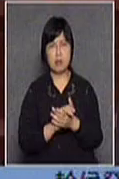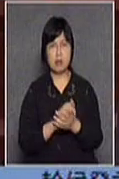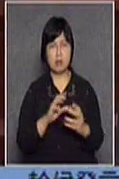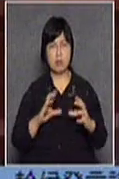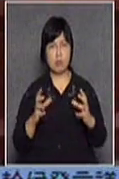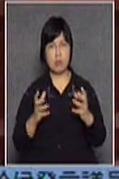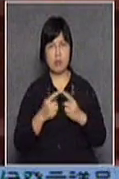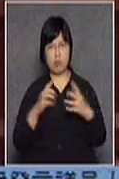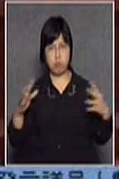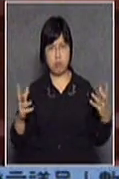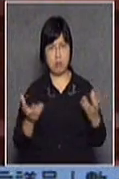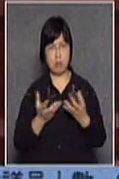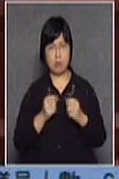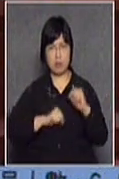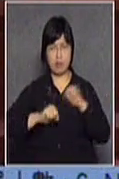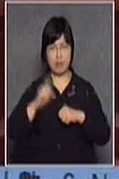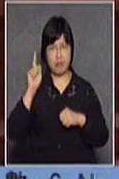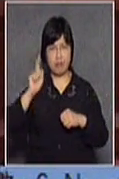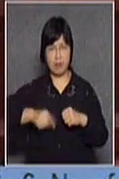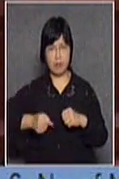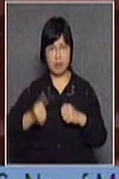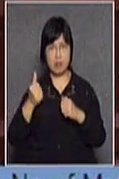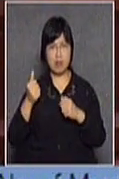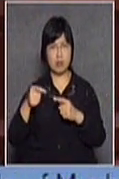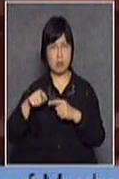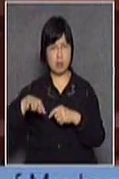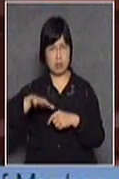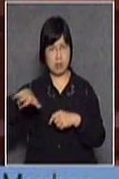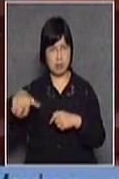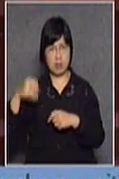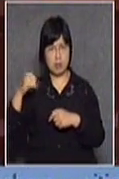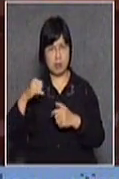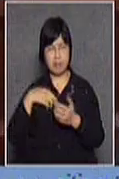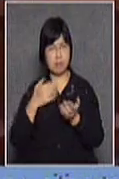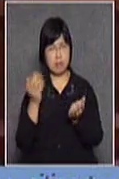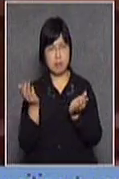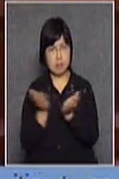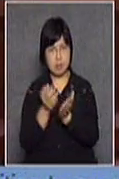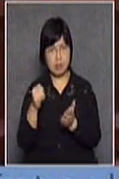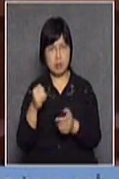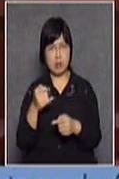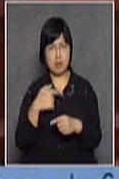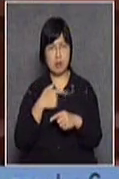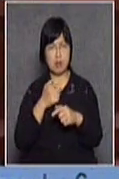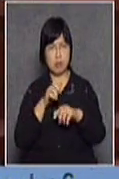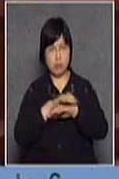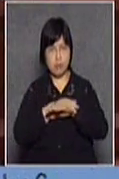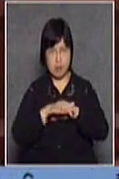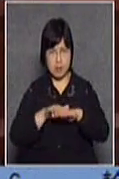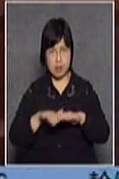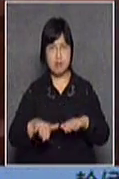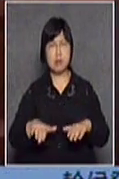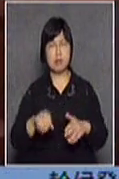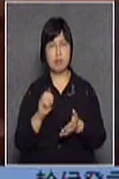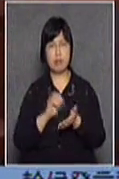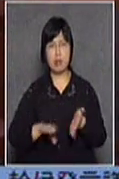運動，作為發起人，他們的確是不能保證是絕對和平的，所